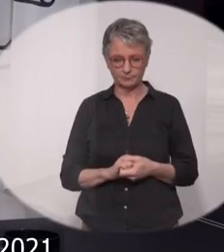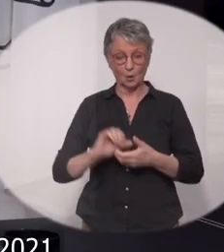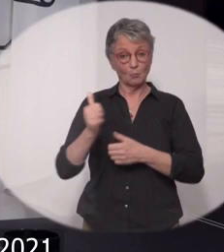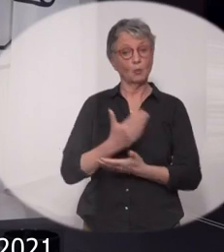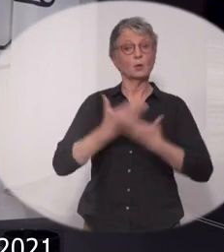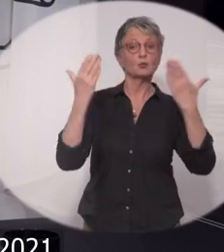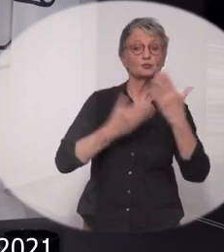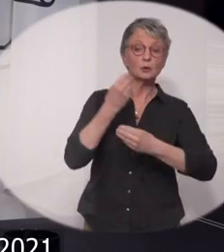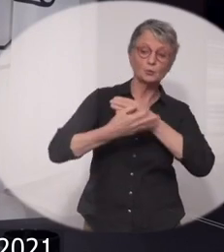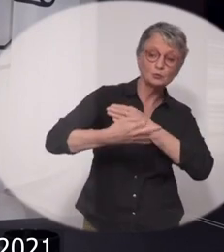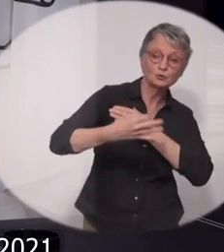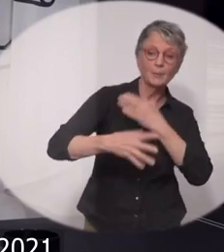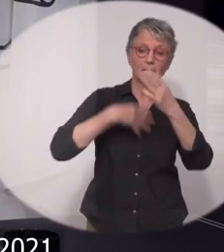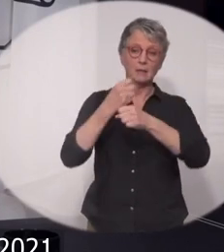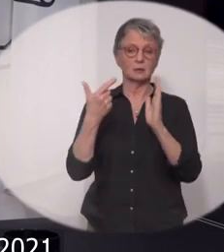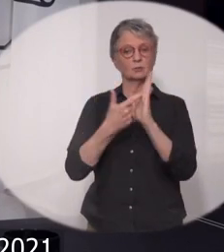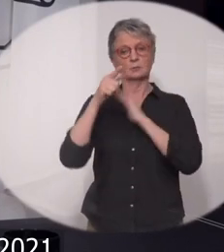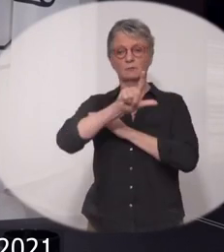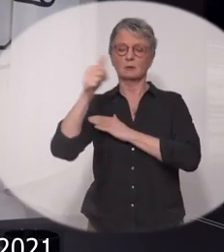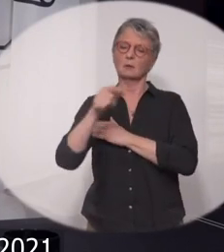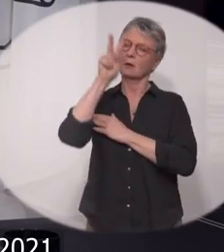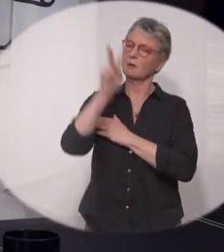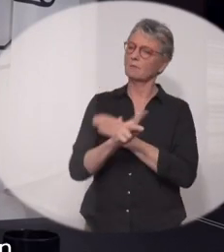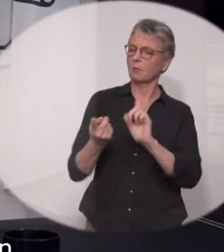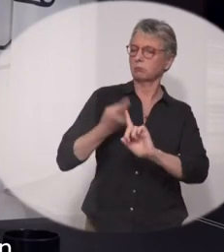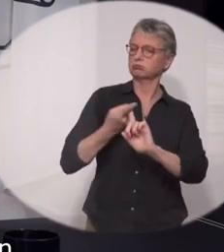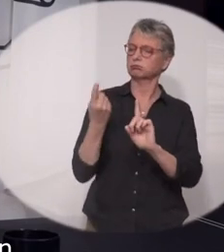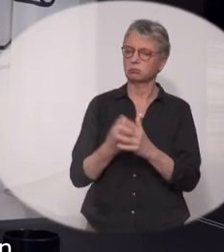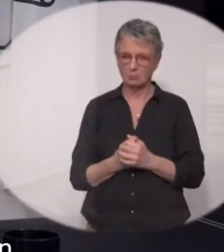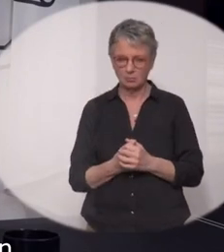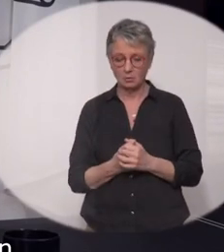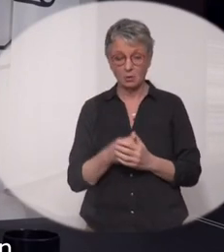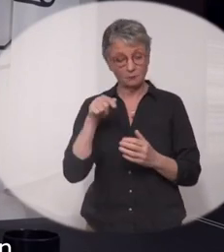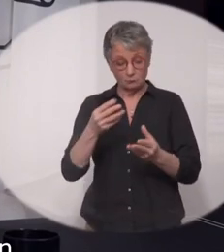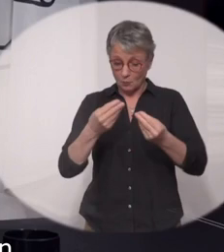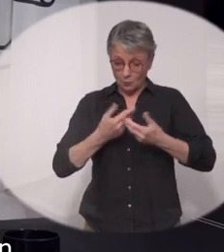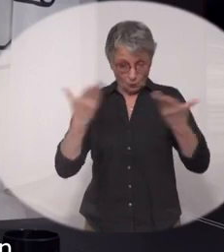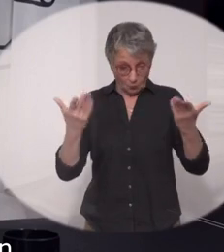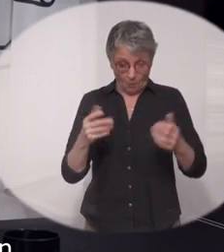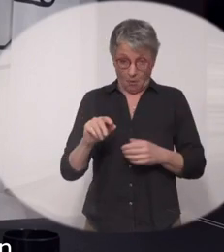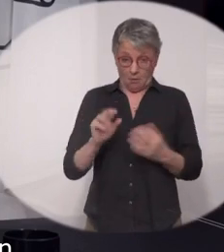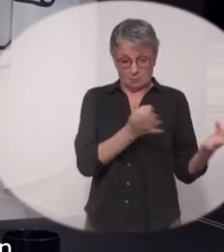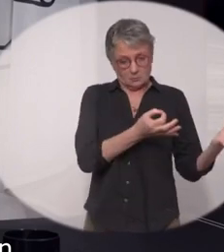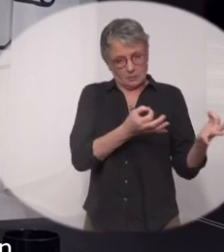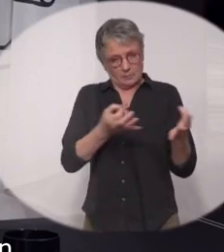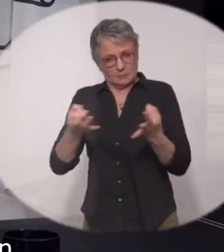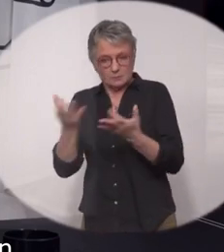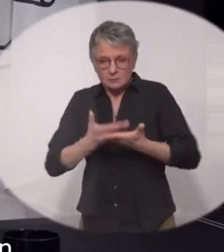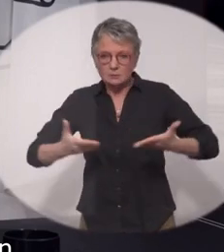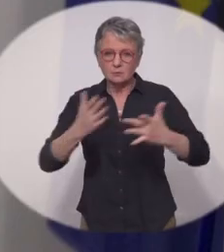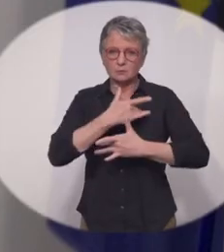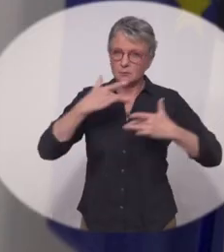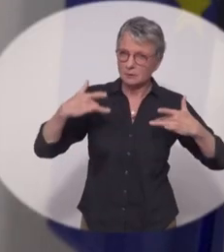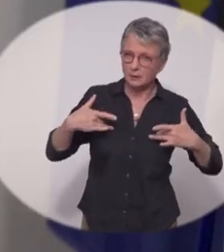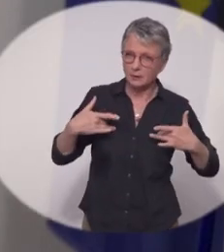jours et premières semaines de l'année 2000 21 seront donc cruciaux ils doivent nous permettre de stabiliser la situation au plan sanitaire